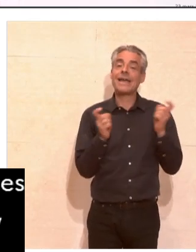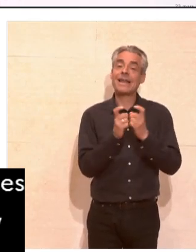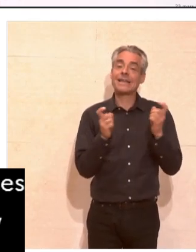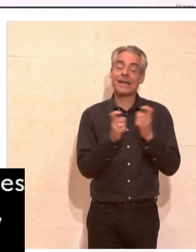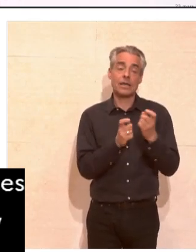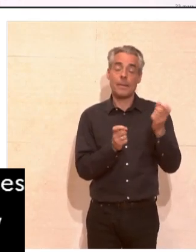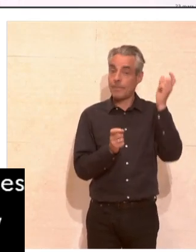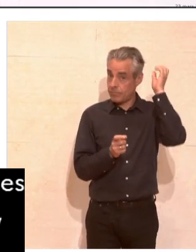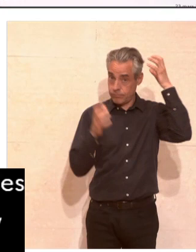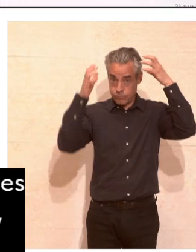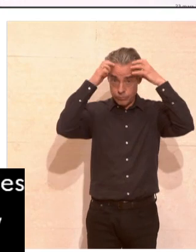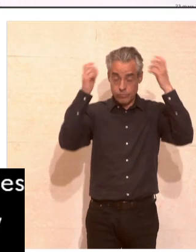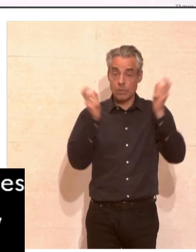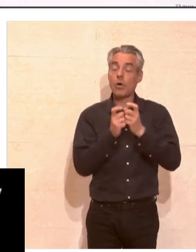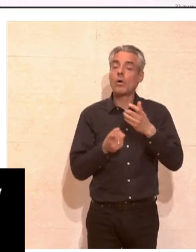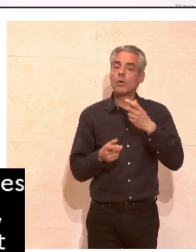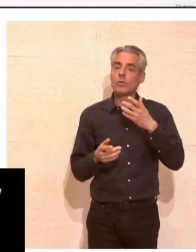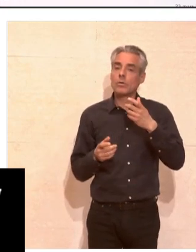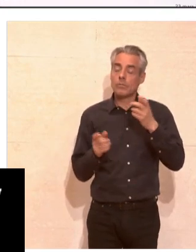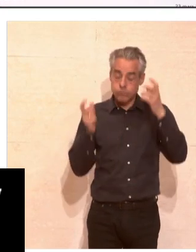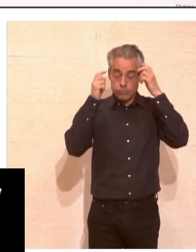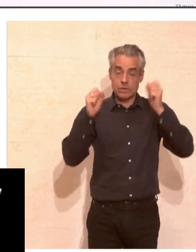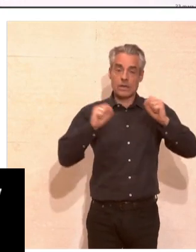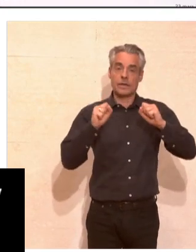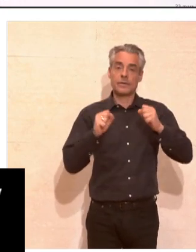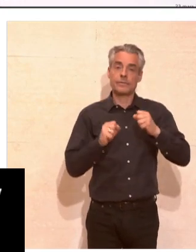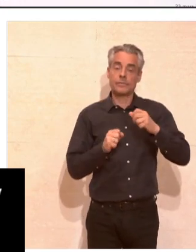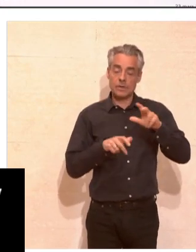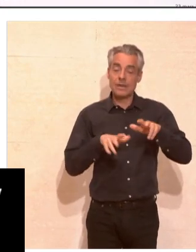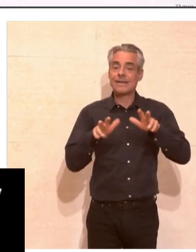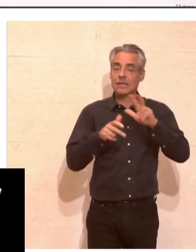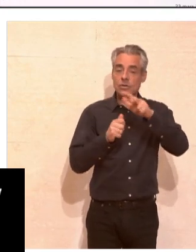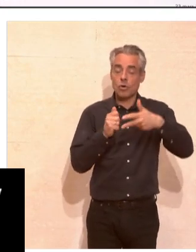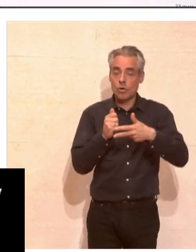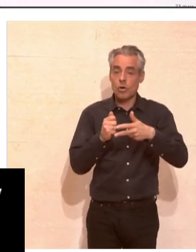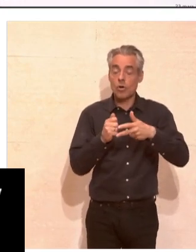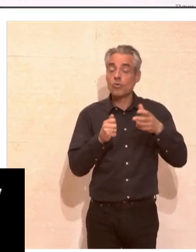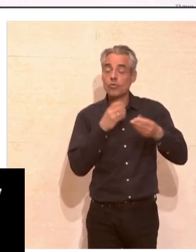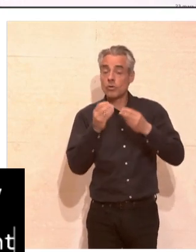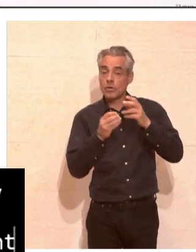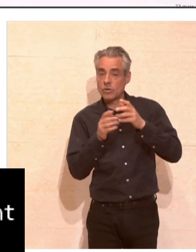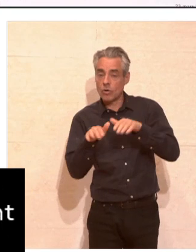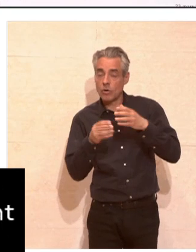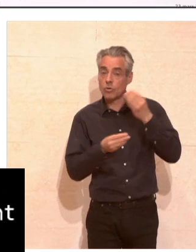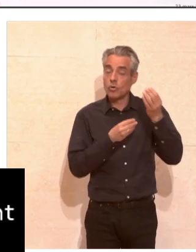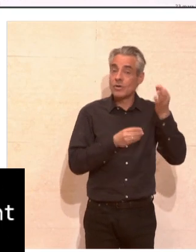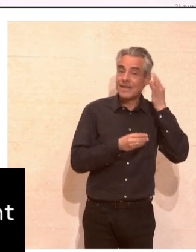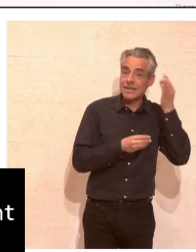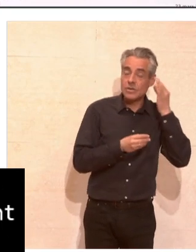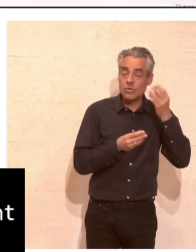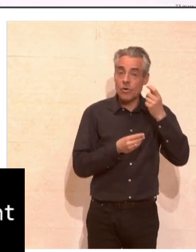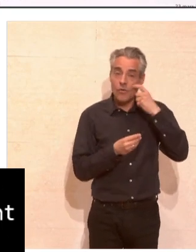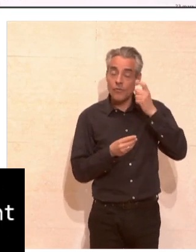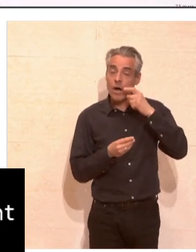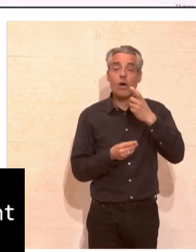électriques, qui sont évidemment totalement indolores, mais qui boostent ces ondes lentes, ou alors des sons qui sont en phase avec les ondes lentes. Et donc, on voit